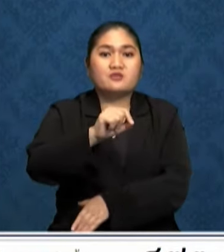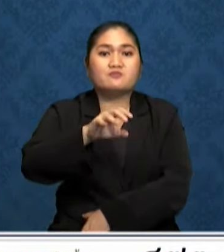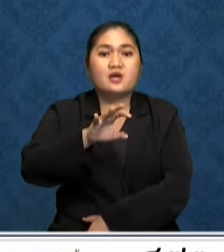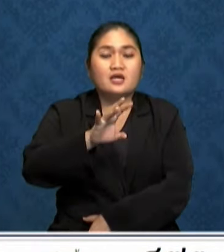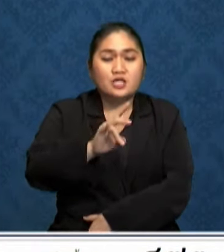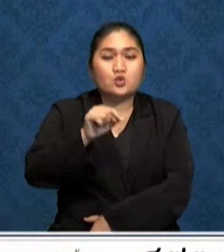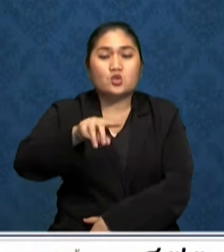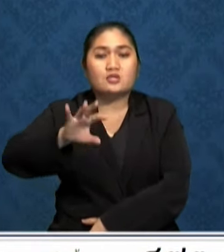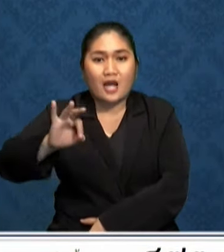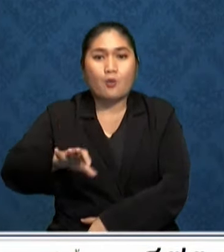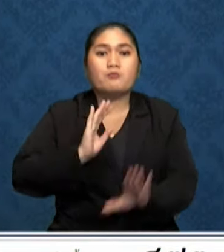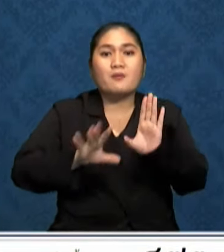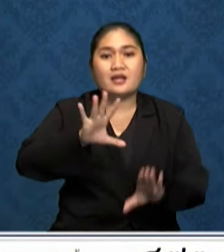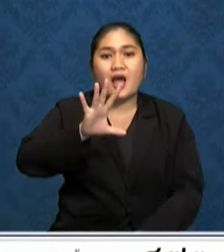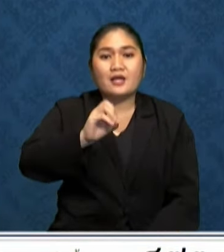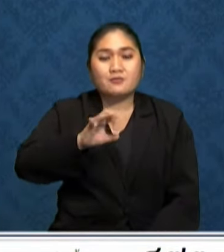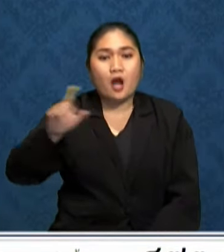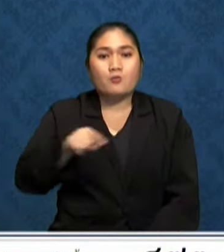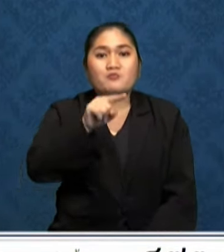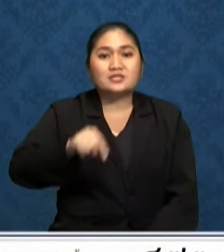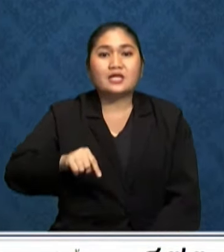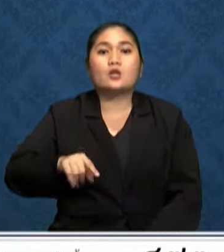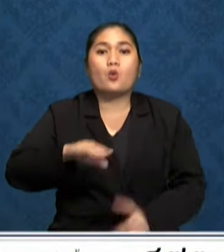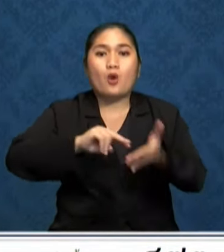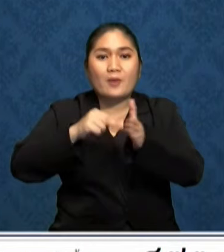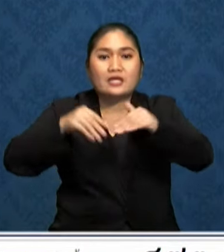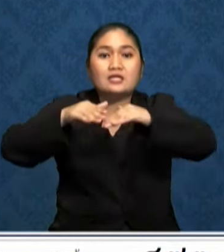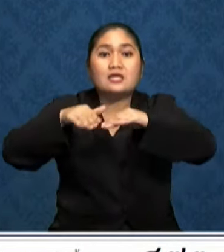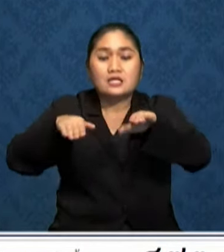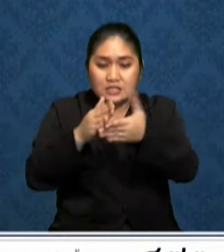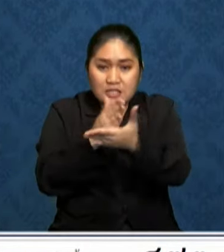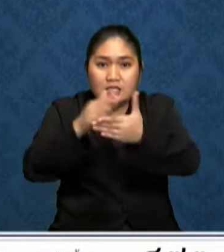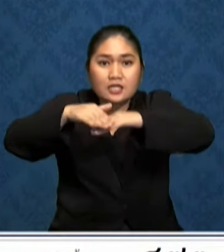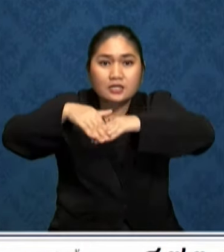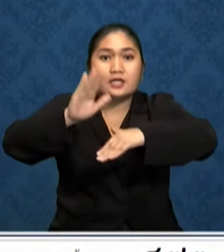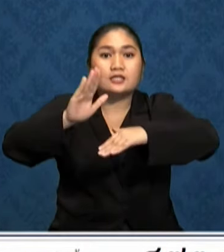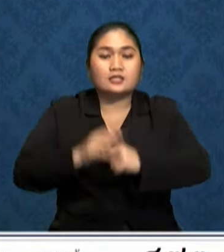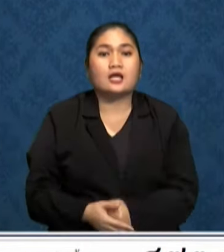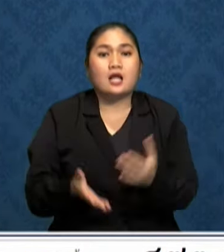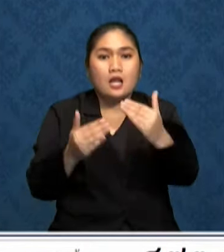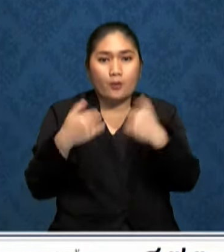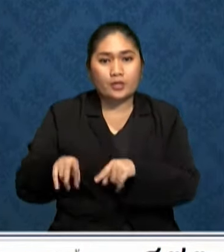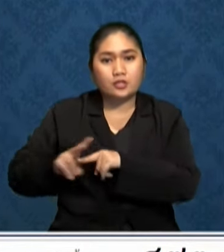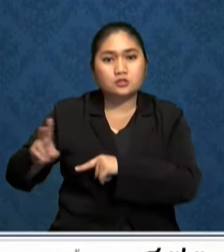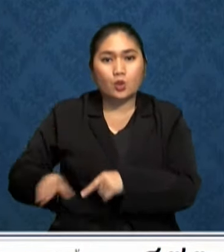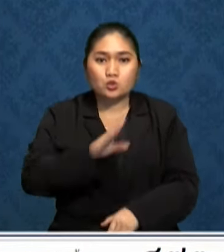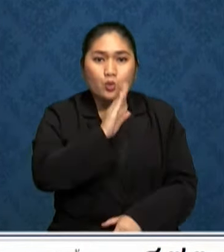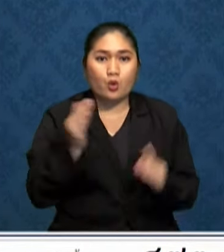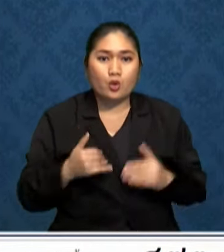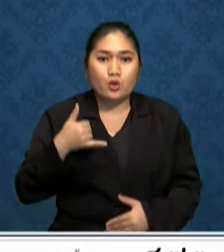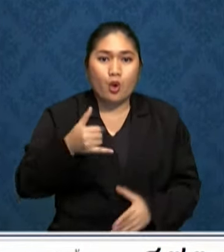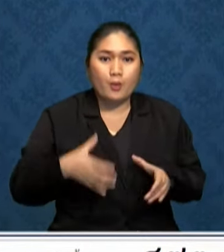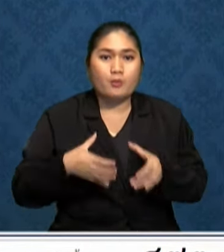คนหอคิดเป็น 59% ก็คเกินกงหนึ่งของผู้ทมีสทออกเสียงแล้ปการทสองครับในบรดาจำนนคนทออกมาใช้สิท